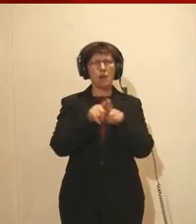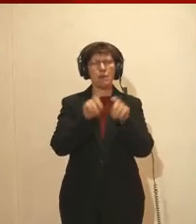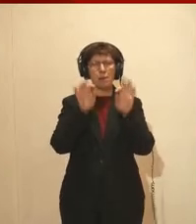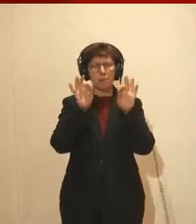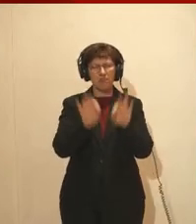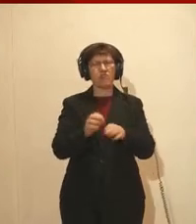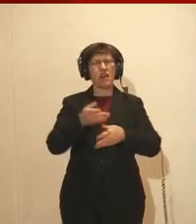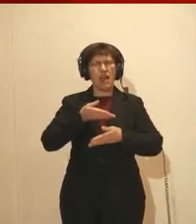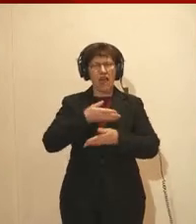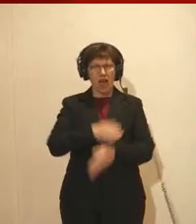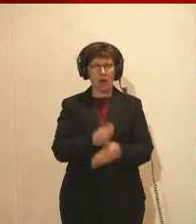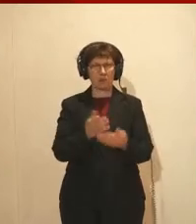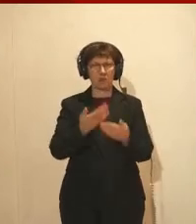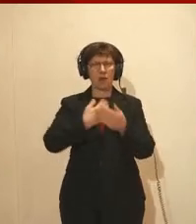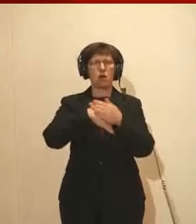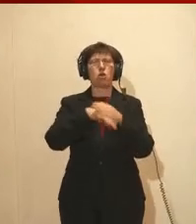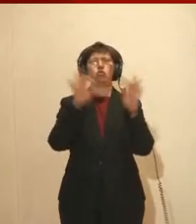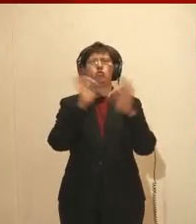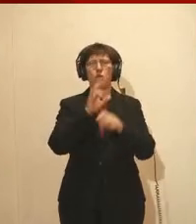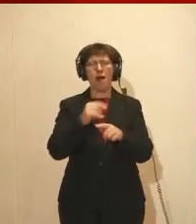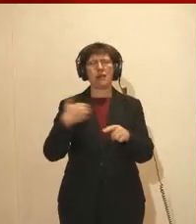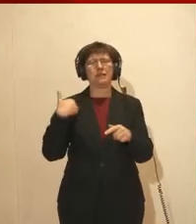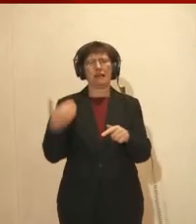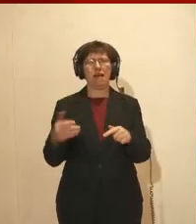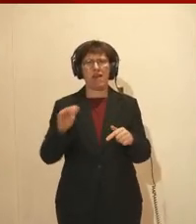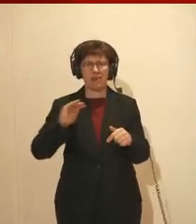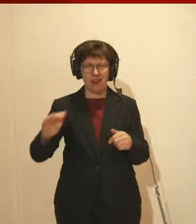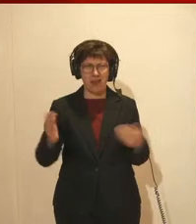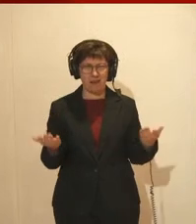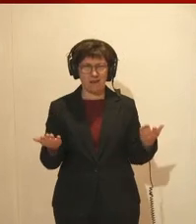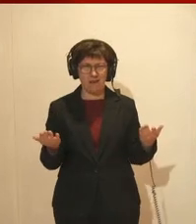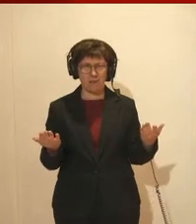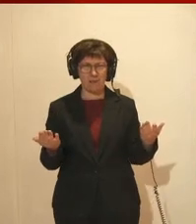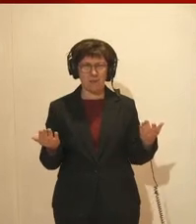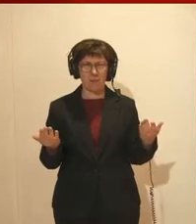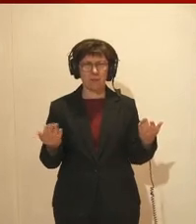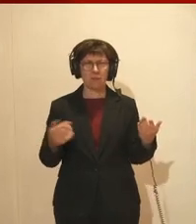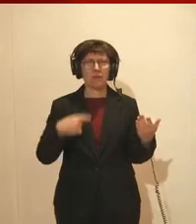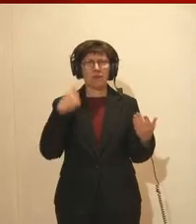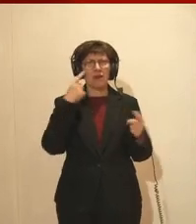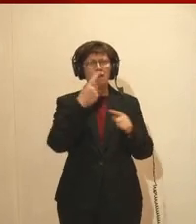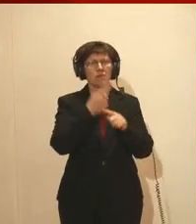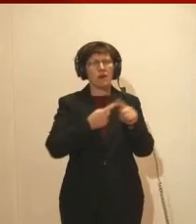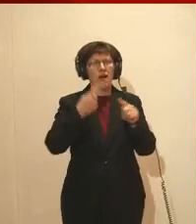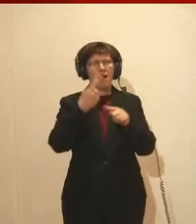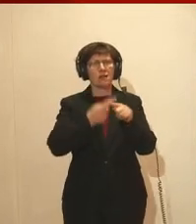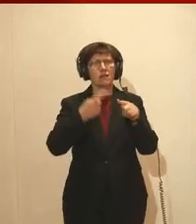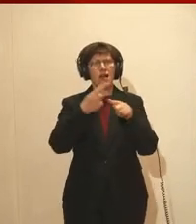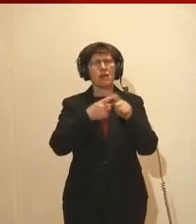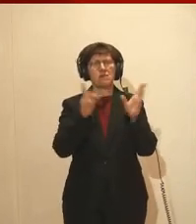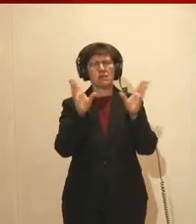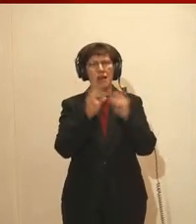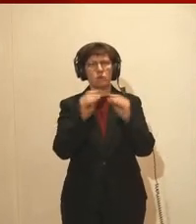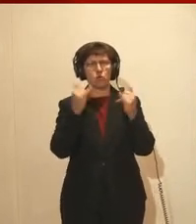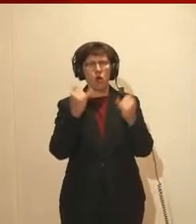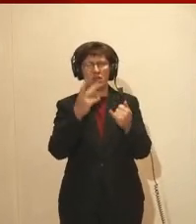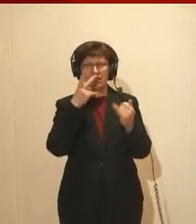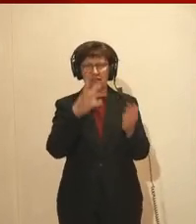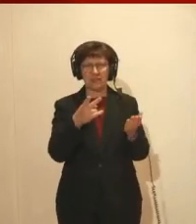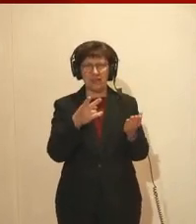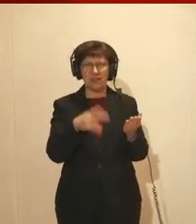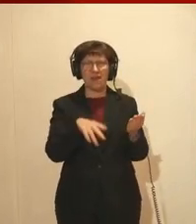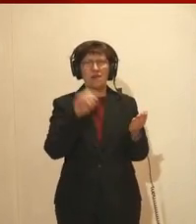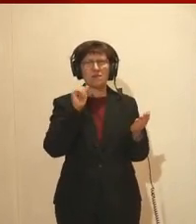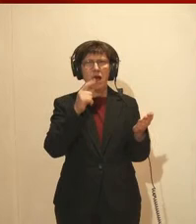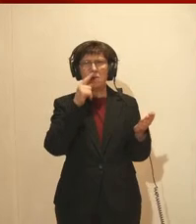bei den ärmsten schwerer zuschlägt als bei den reicheren und ich glaube immer mal die bausteine zusammen nimmt die wir heute gesehen haben dann können wir